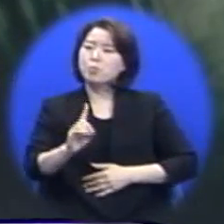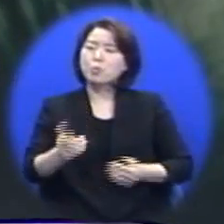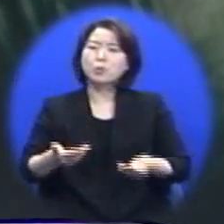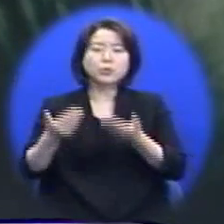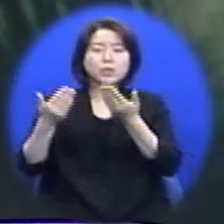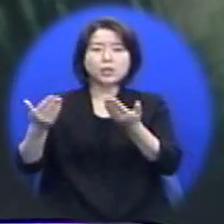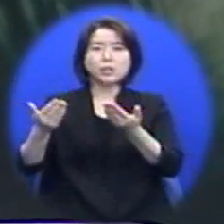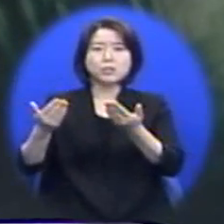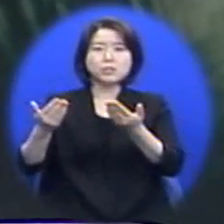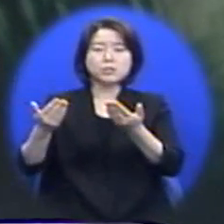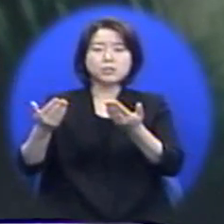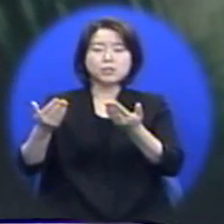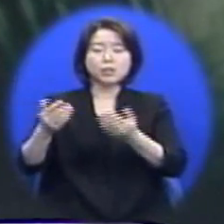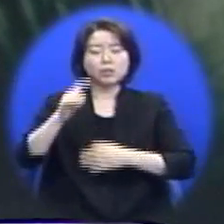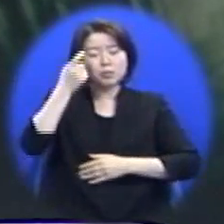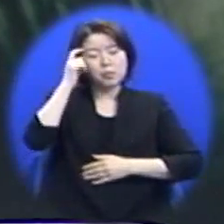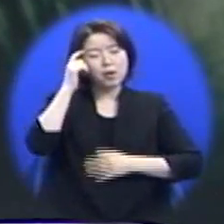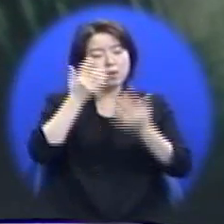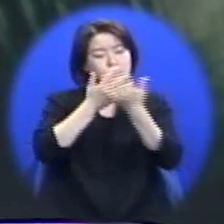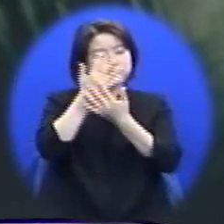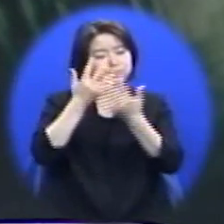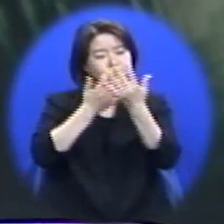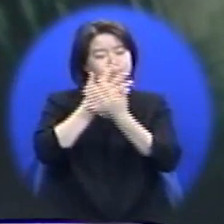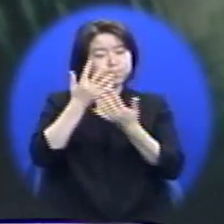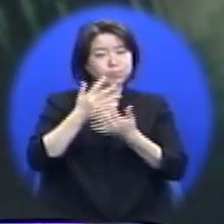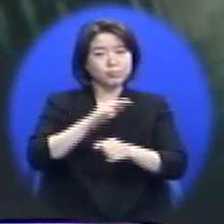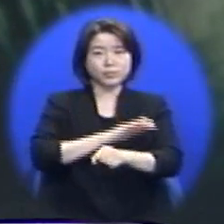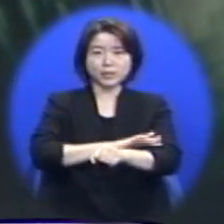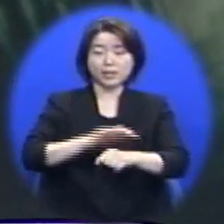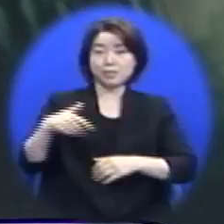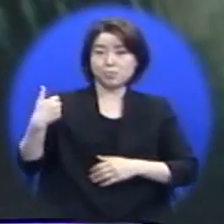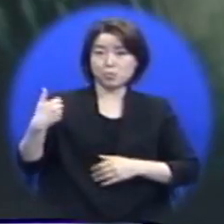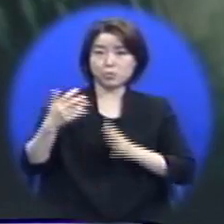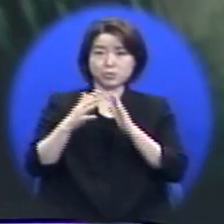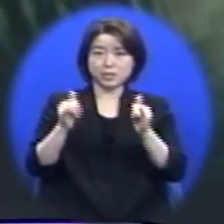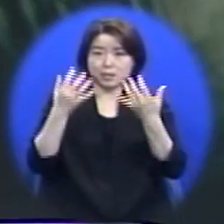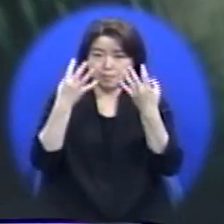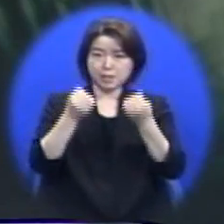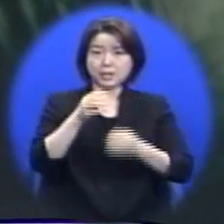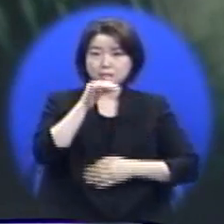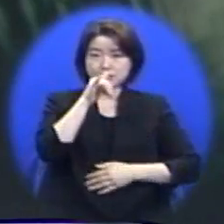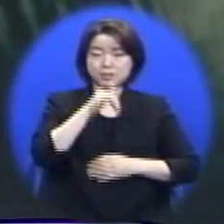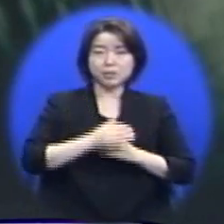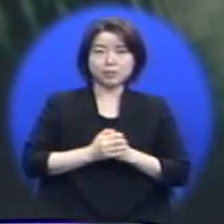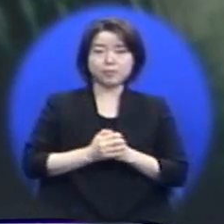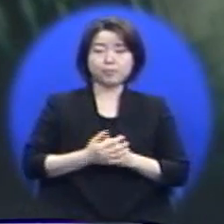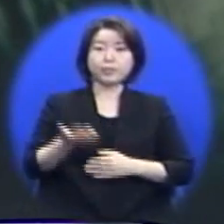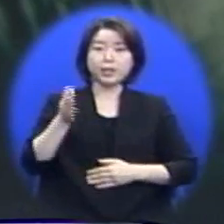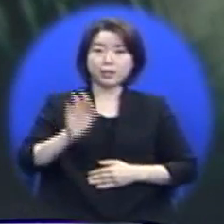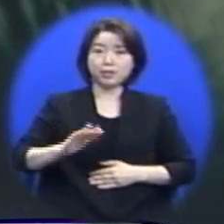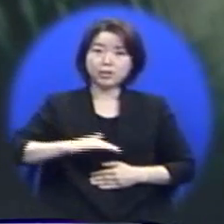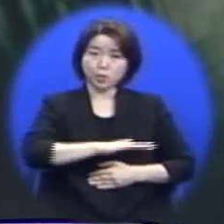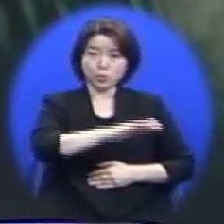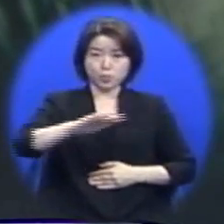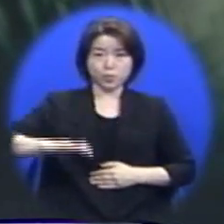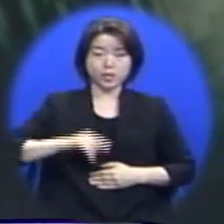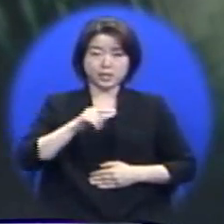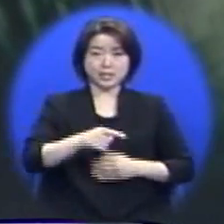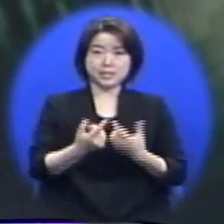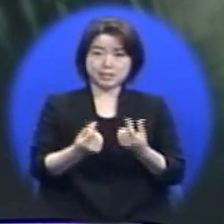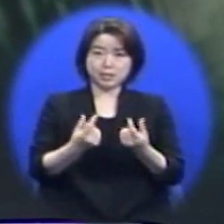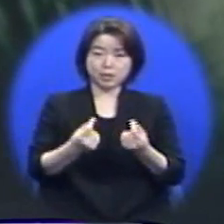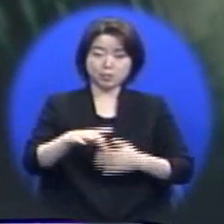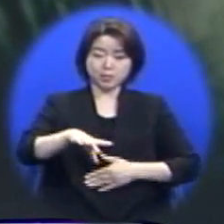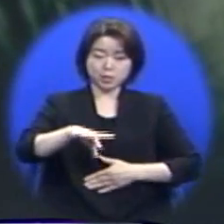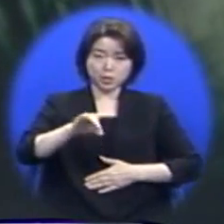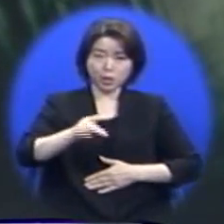되는지, 뭘 드려야 되는지도 잘 모르시는 분들도 상당히 많습니다. 그런데 우리는 이처럼 첫 것을